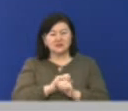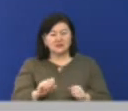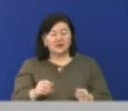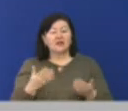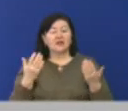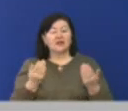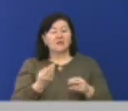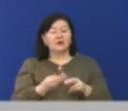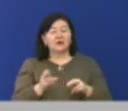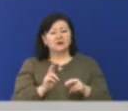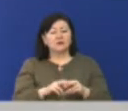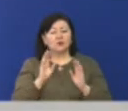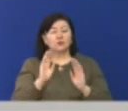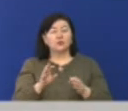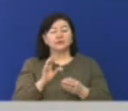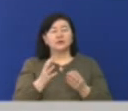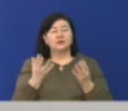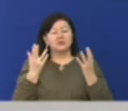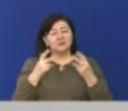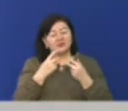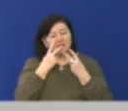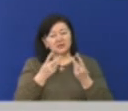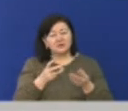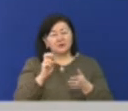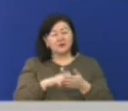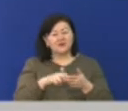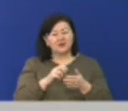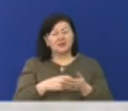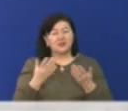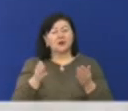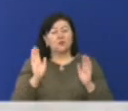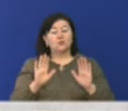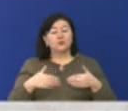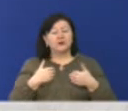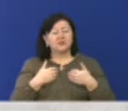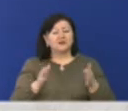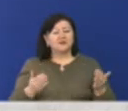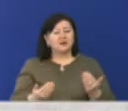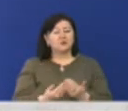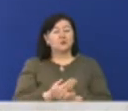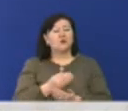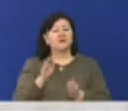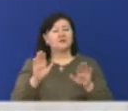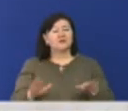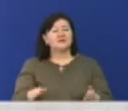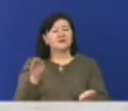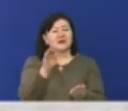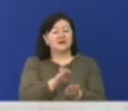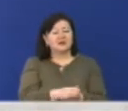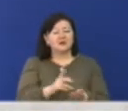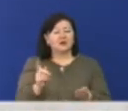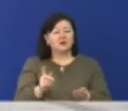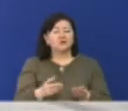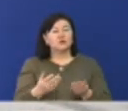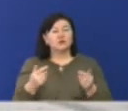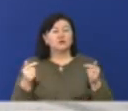займется инвентаризацией кладбищ. В будущем же планируется открыть новые места захоронения с соблюдением всех норм. Саулия Байгалиева, Гульназ Каукен,